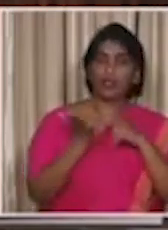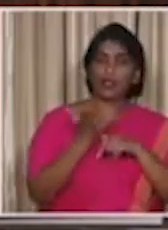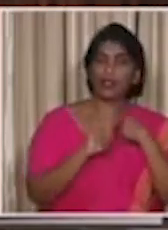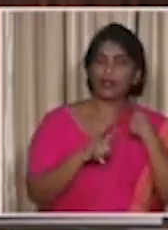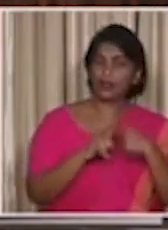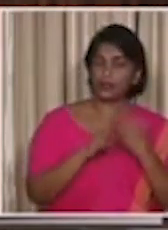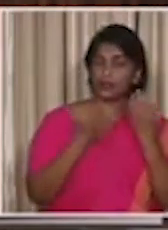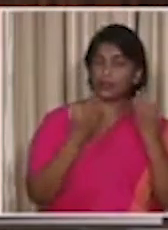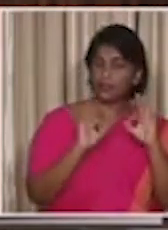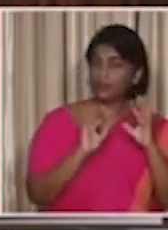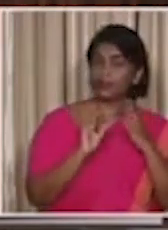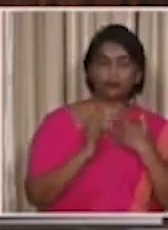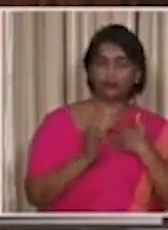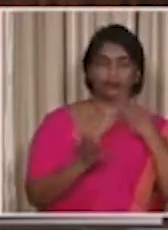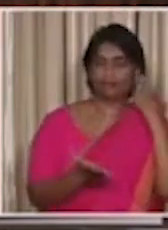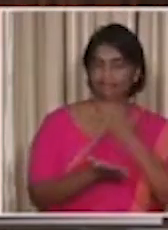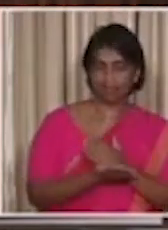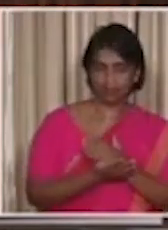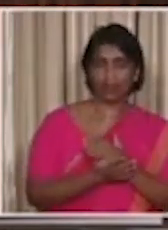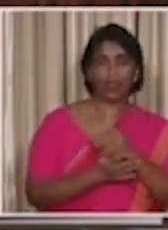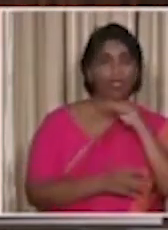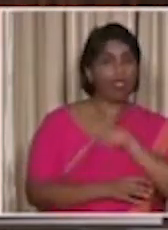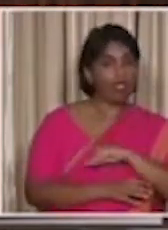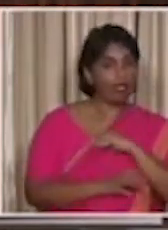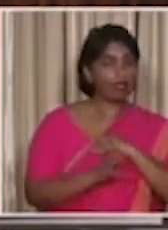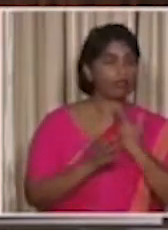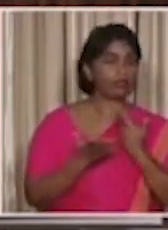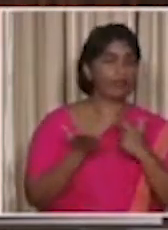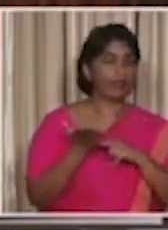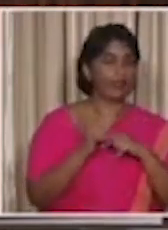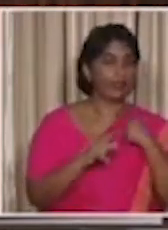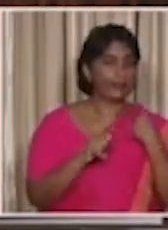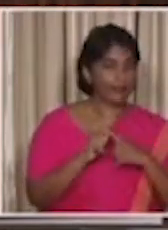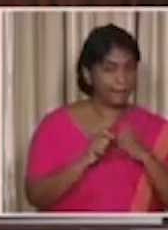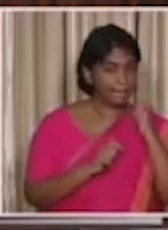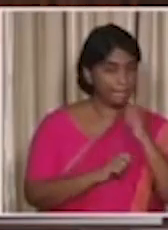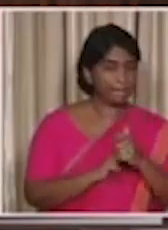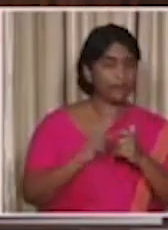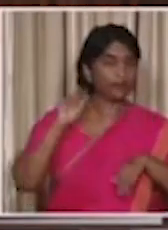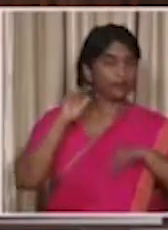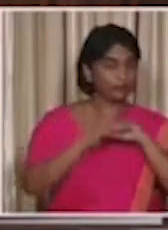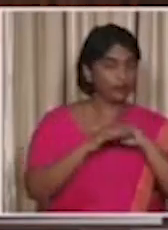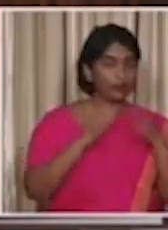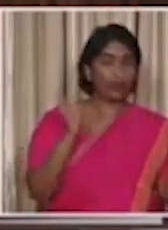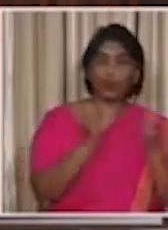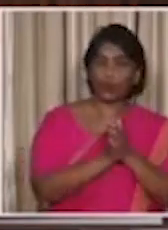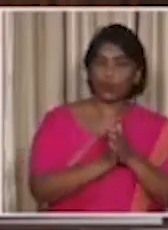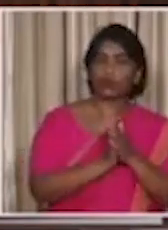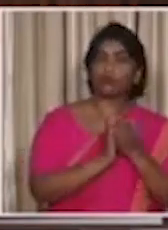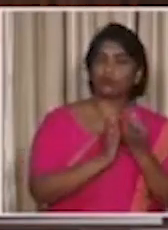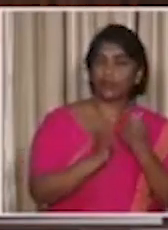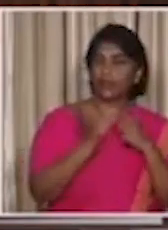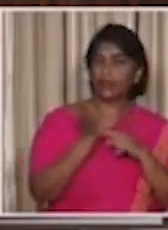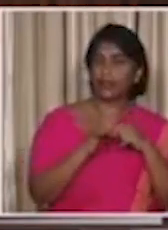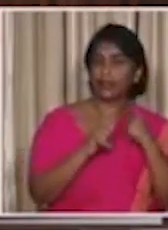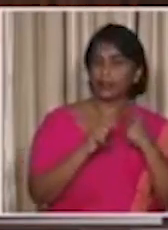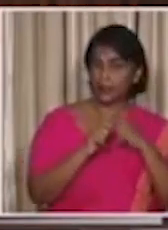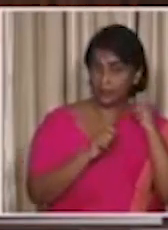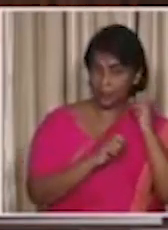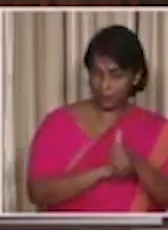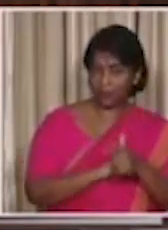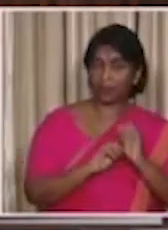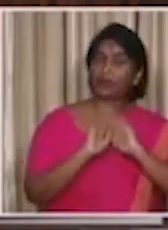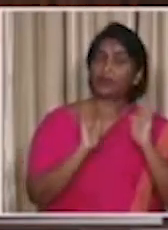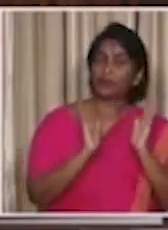කිරීමේ අත්හිටවීම. ආදායම් බදු ගෙවිය යුතු ආදායම් මට්ටම හා එකතු කළ අගය මත බදු ගෙවිය යුතු පිරිවැටුම්